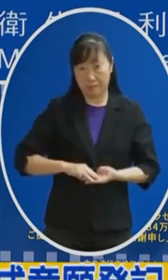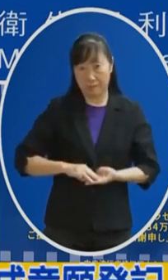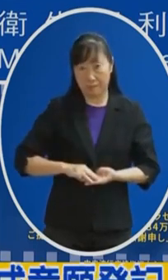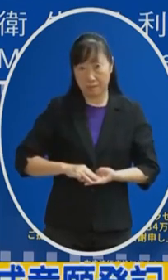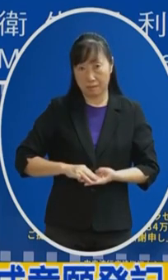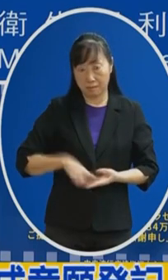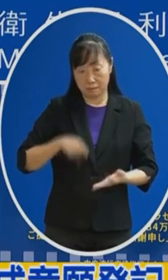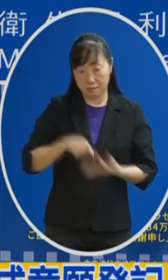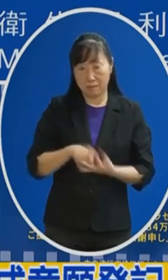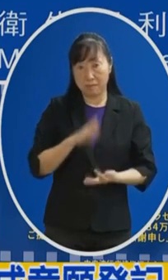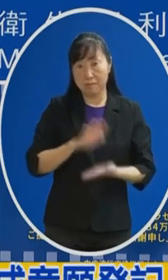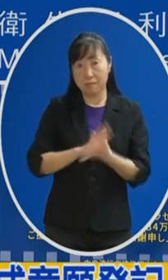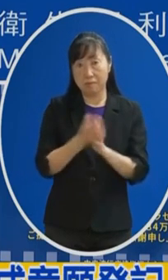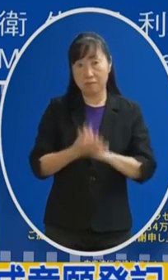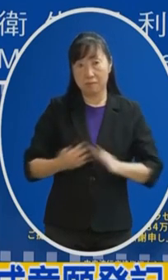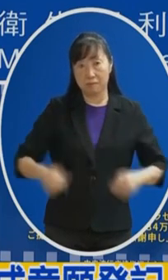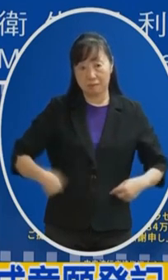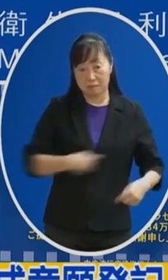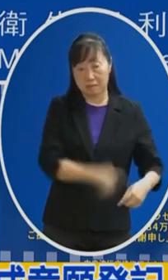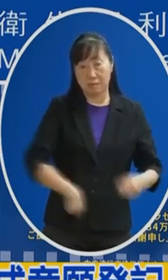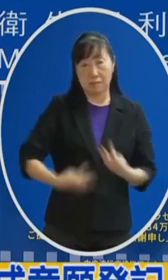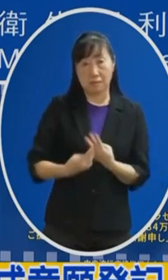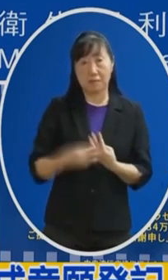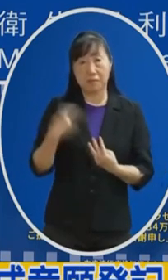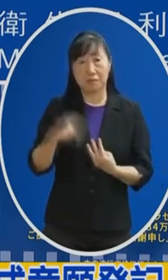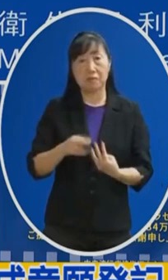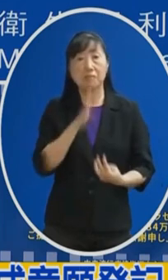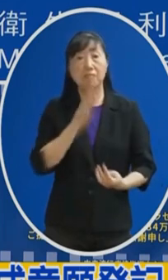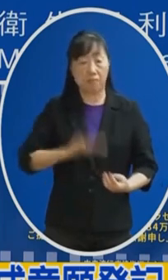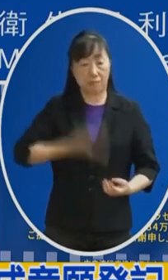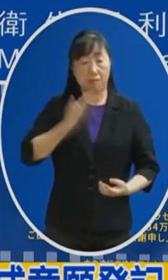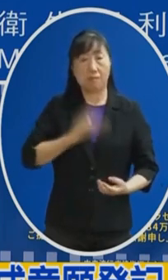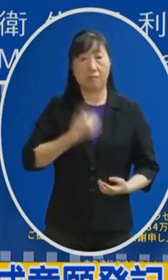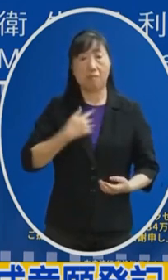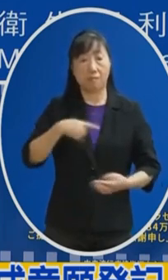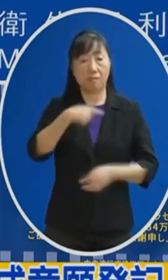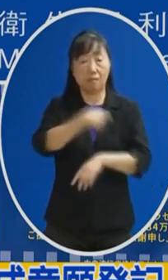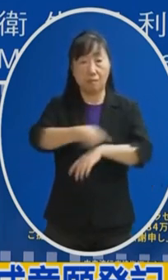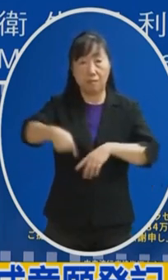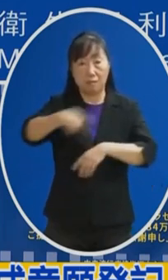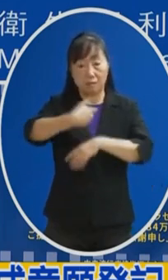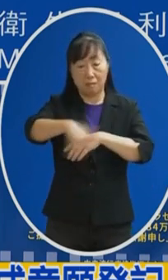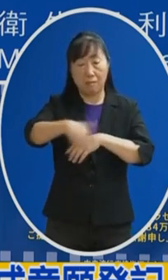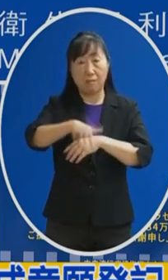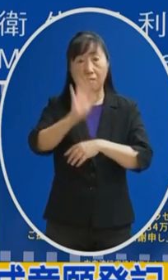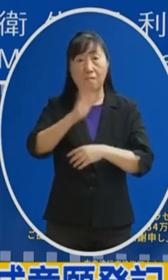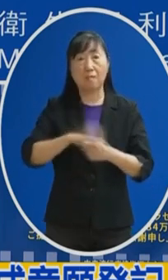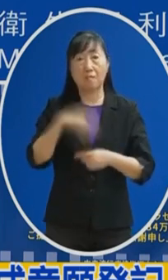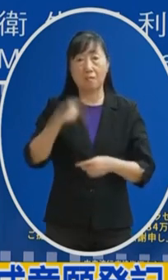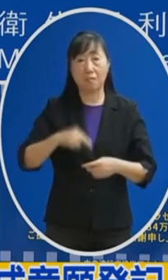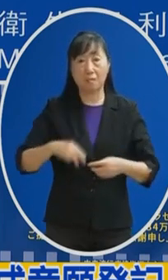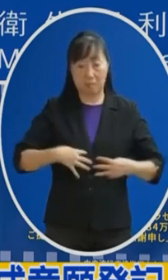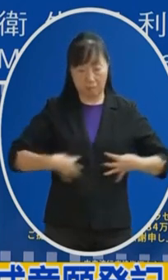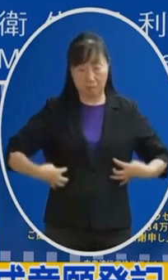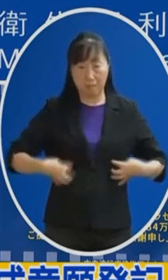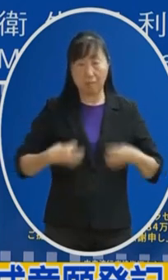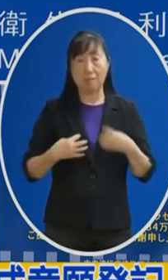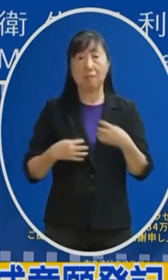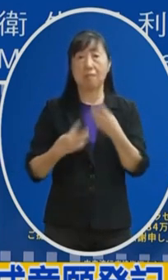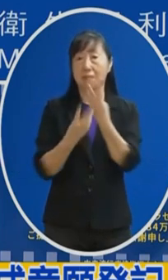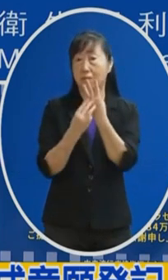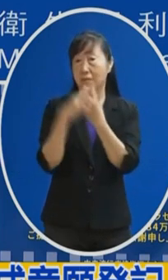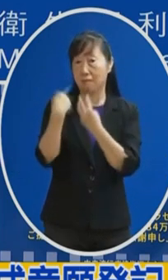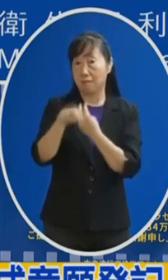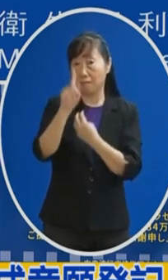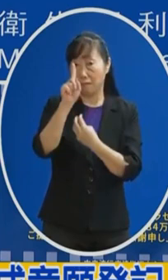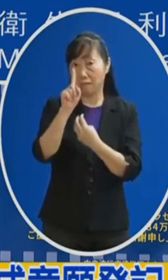腹膜炎，另外还有1例是上消化道出血，还有1例是肋膜炎，跟1例是